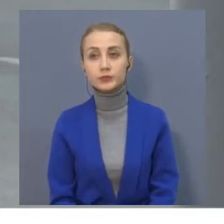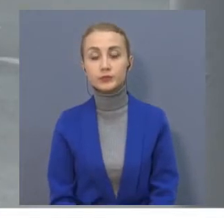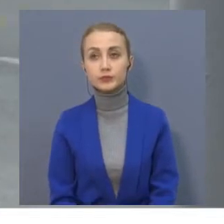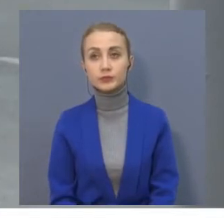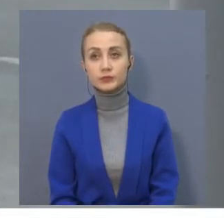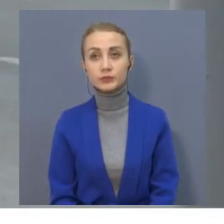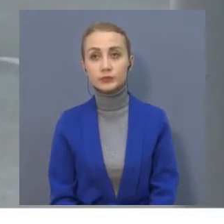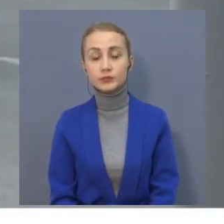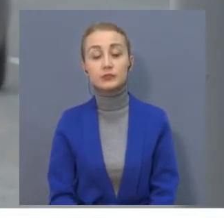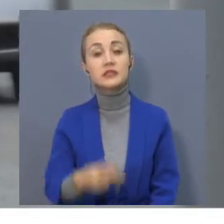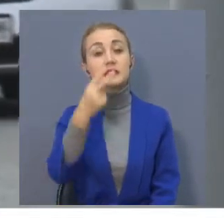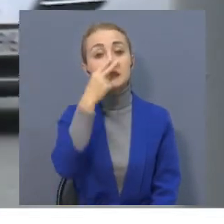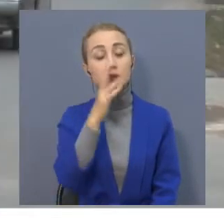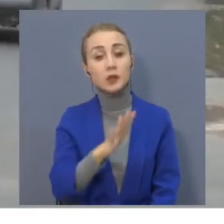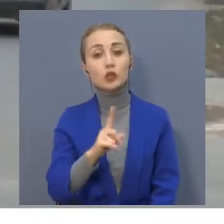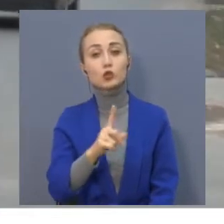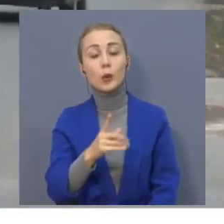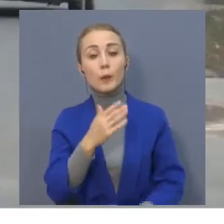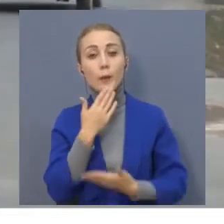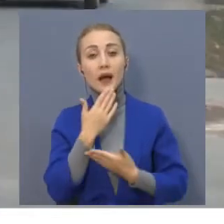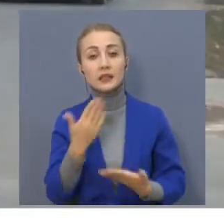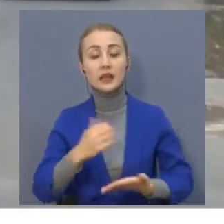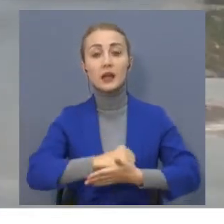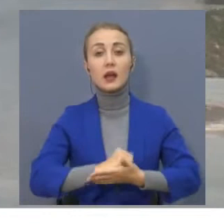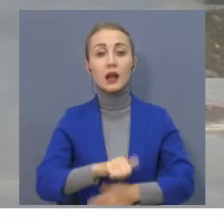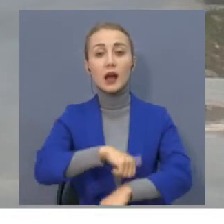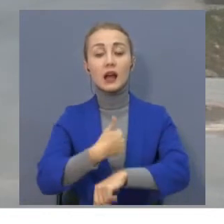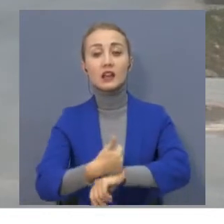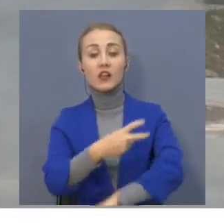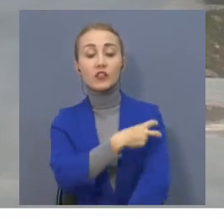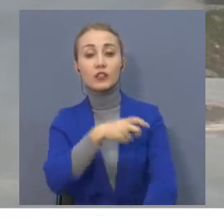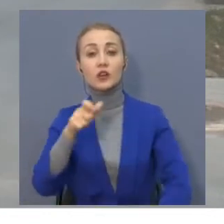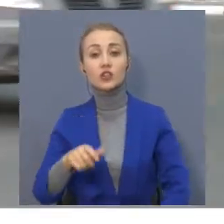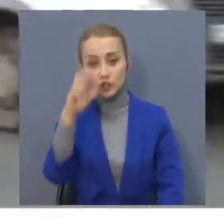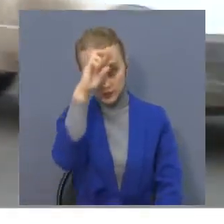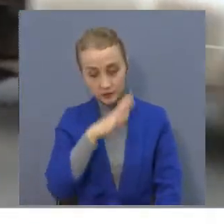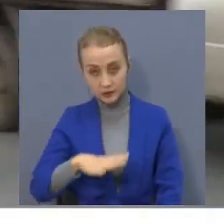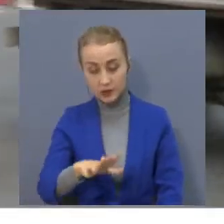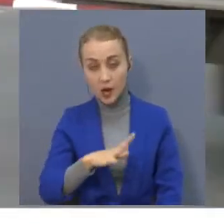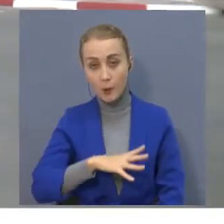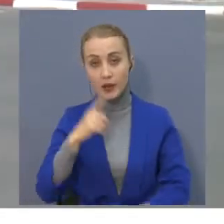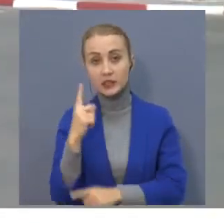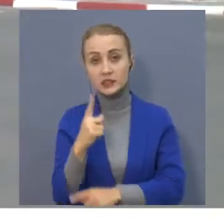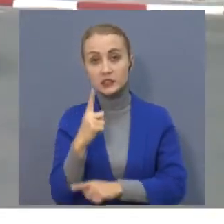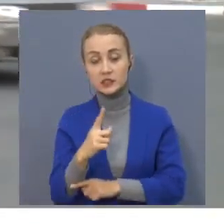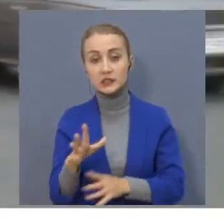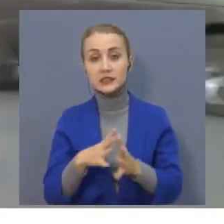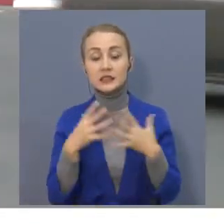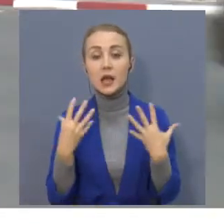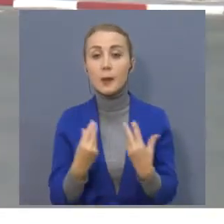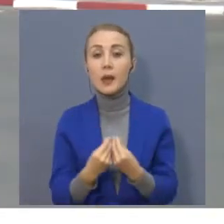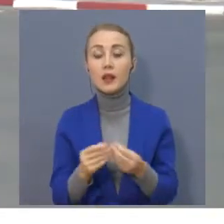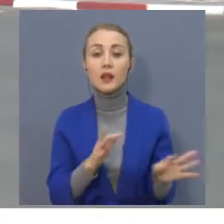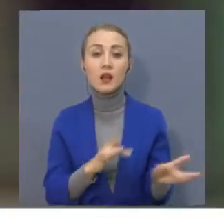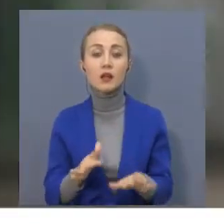Бас санитарлық дәрігердің соңғы қаулысында отбасылық мерекелерді өткізуге тыйым салынғанына қарамастан әлі де талаптарды бұзып жүрген тұрғындар